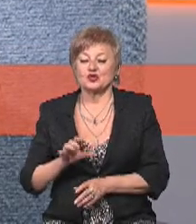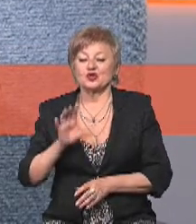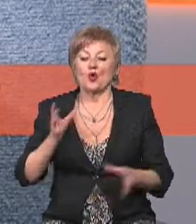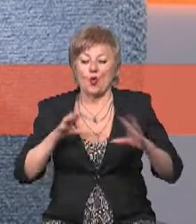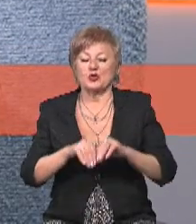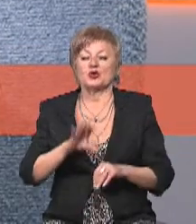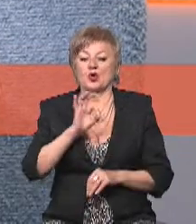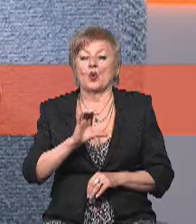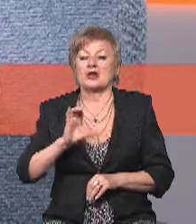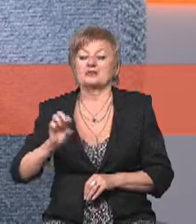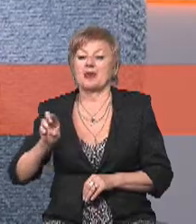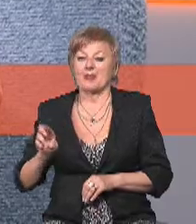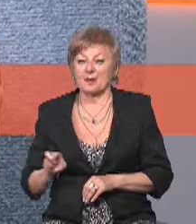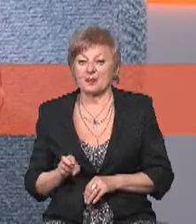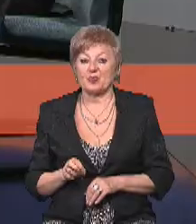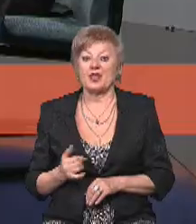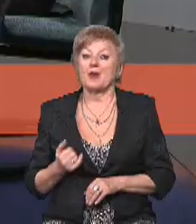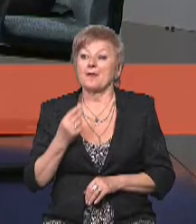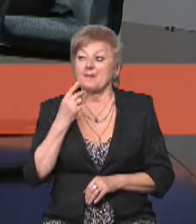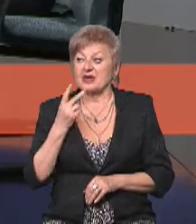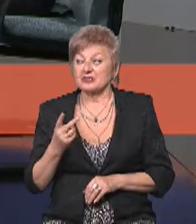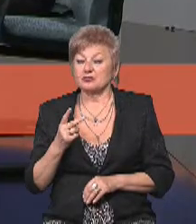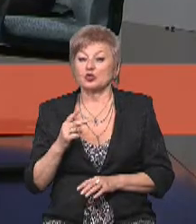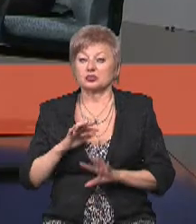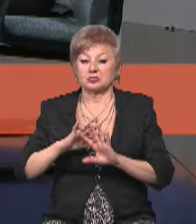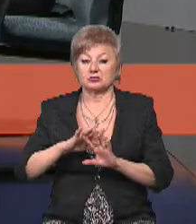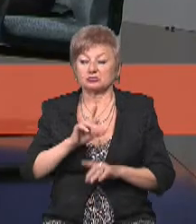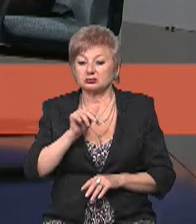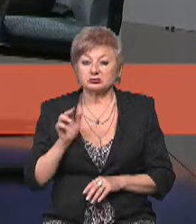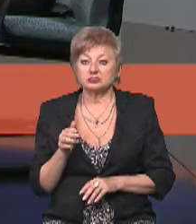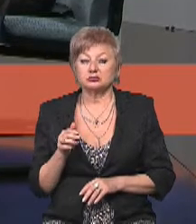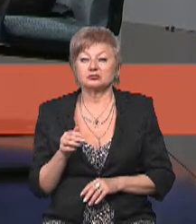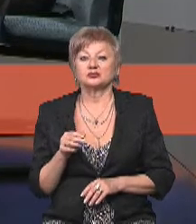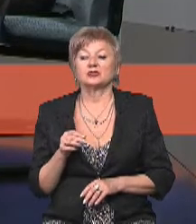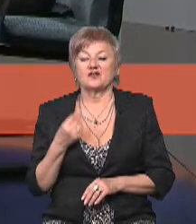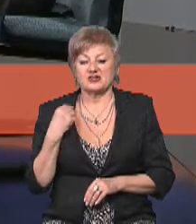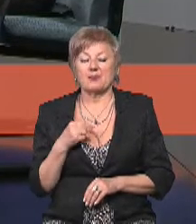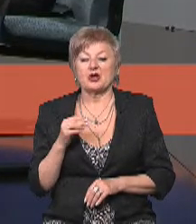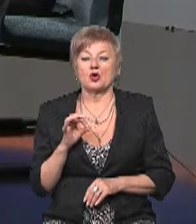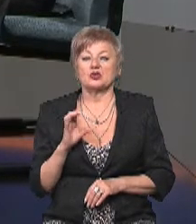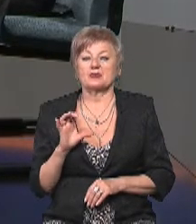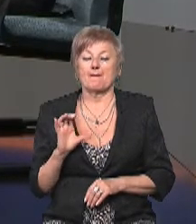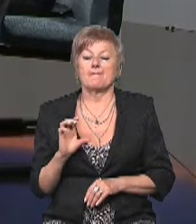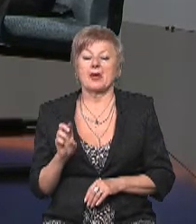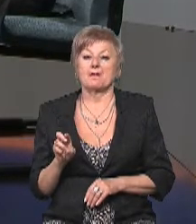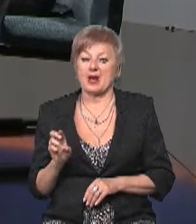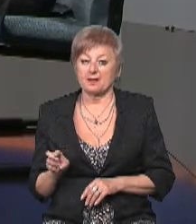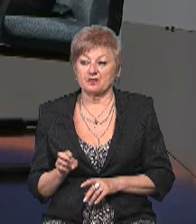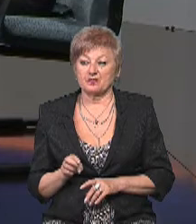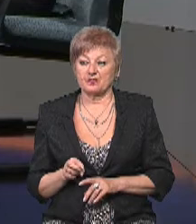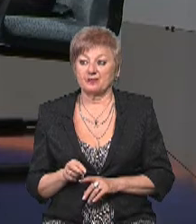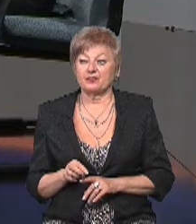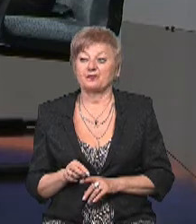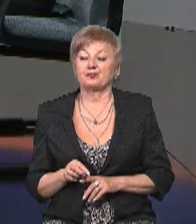ОСББ. Давайте подивимося, теж маємо інфографіку про кількість ОСББ в Запоріжжі. Ця інформація у нас станом на